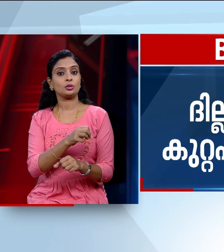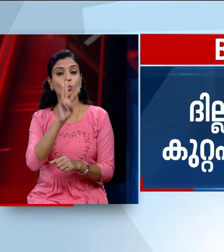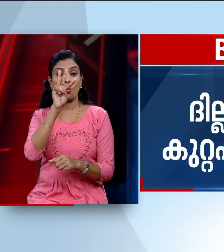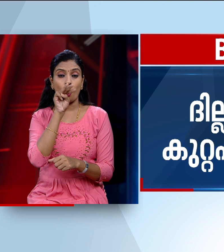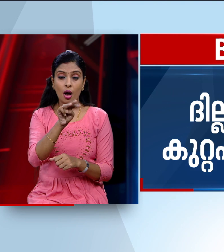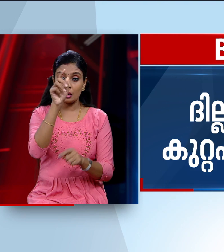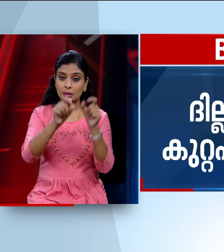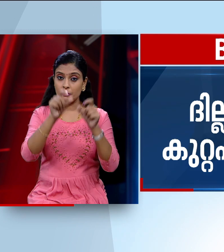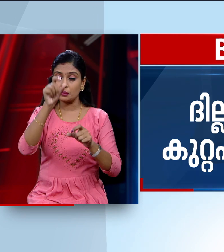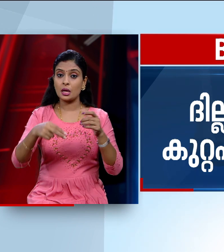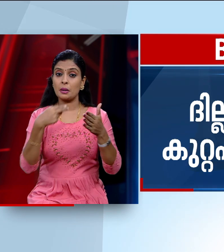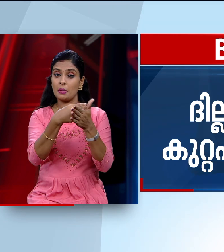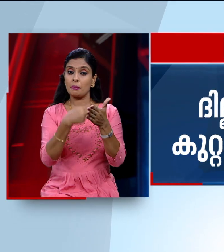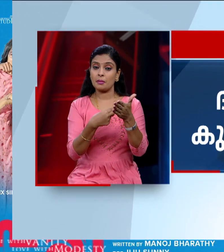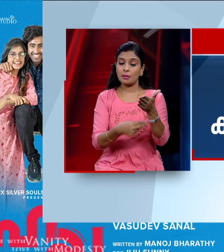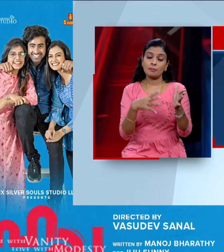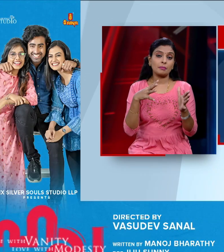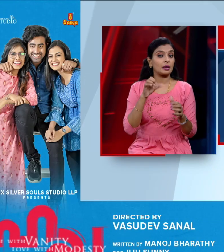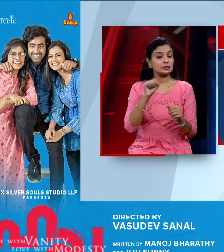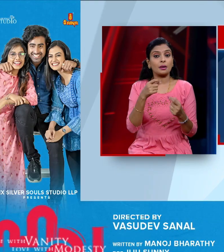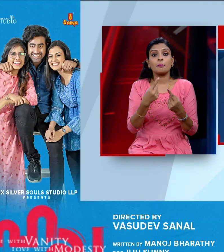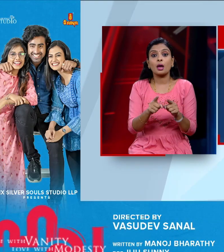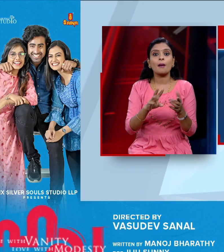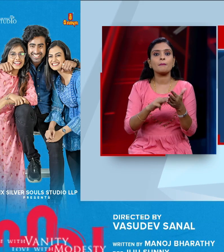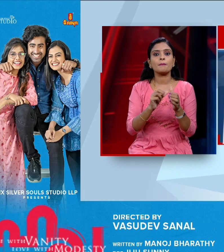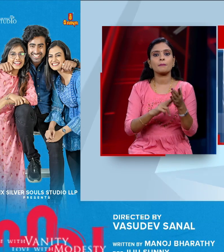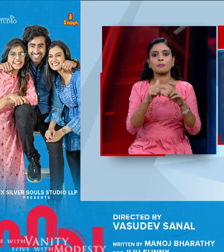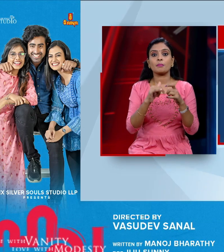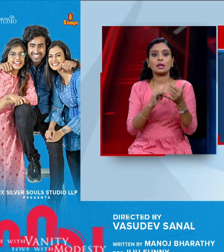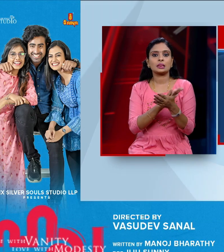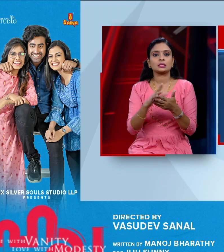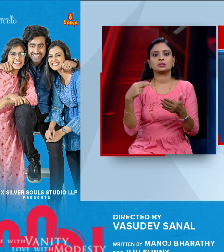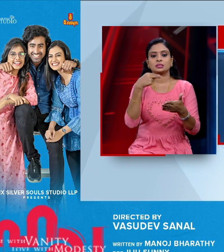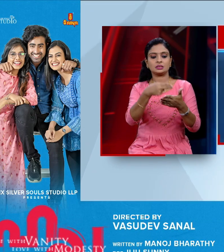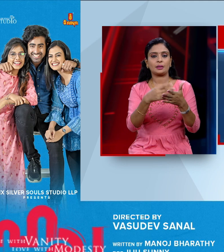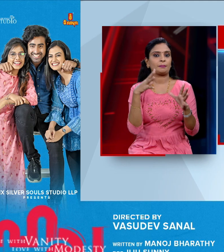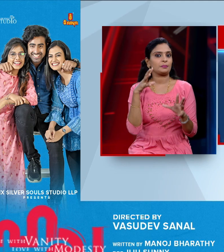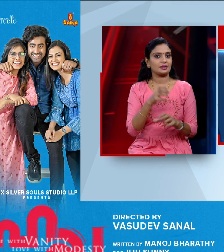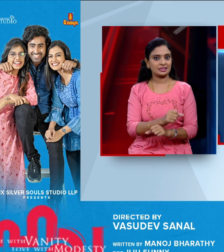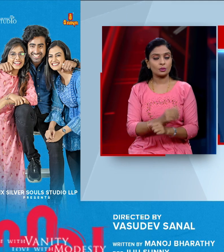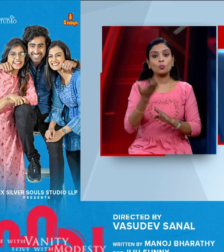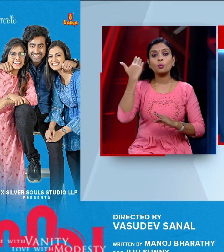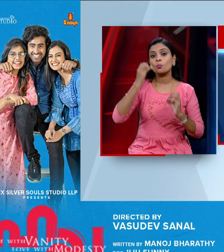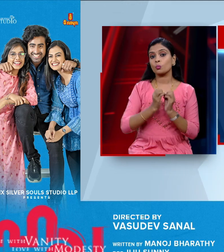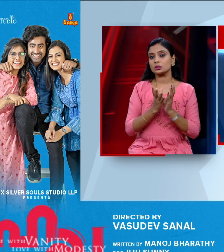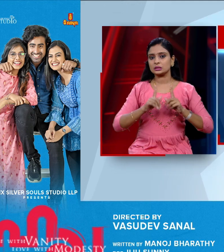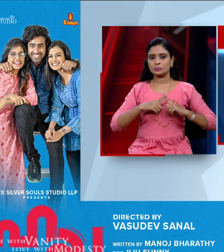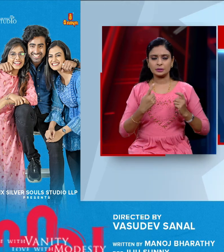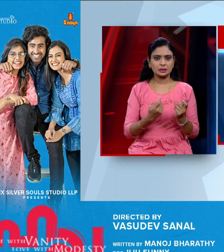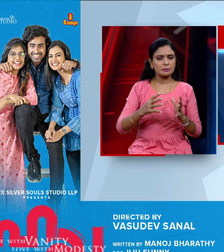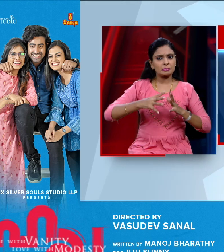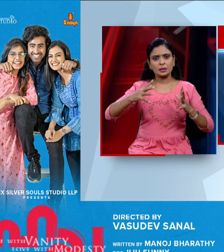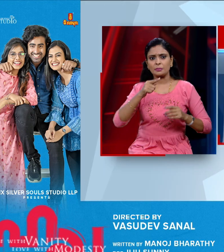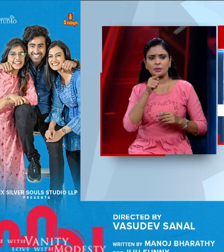ഈ രണ്ട് കുറ്റപത്രങ്ങളിലും മനീഷ് സിസോദിയയുടെ പേരില്ല. നേരത്തെ BJP വലിയ വിവാദങ്ങൾക്ക് വഴിയേക്കും BJP വലിയ ആരോപണങ്ങൾ ഉയർത്തുകയും ചെയ്ത കേസിൽ, എന്നാൽ ഇപ്പോൾ